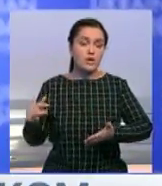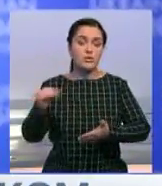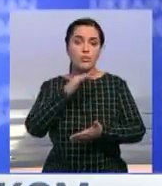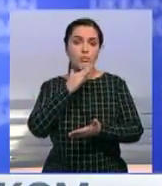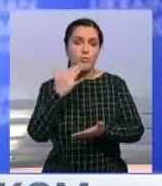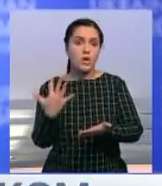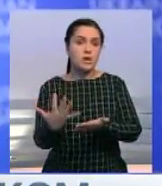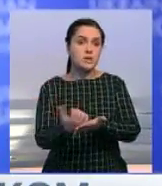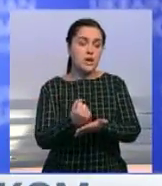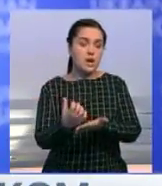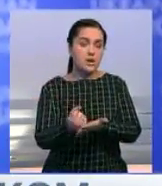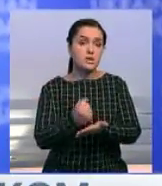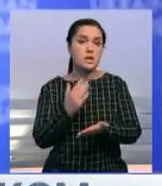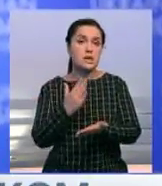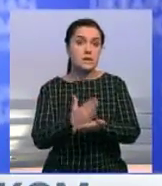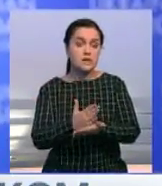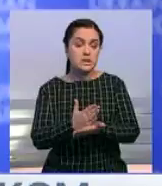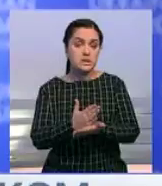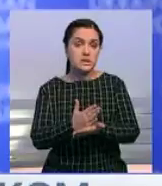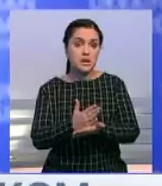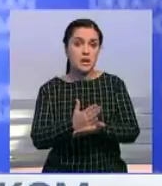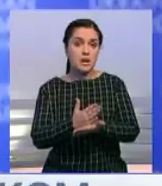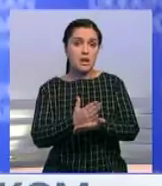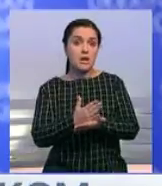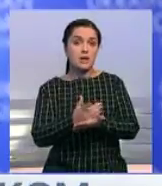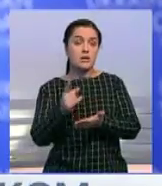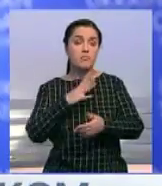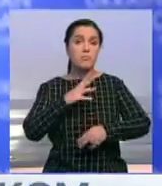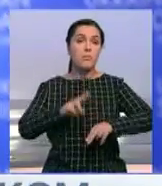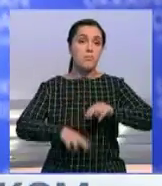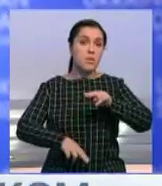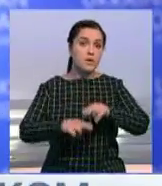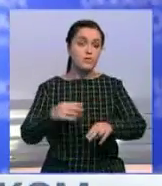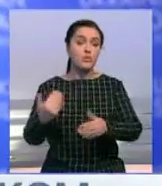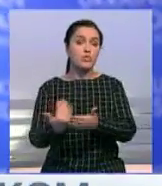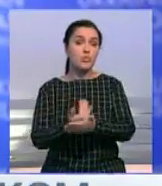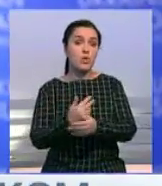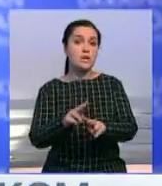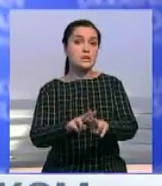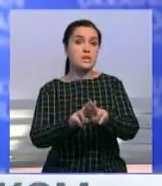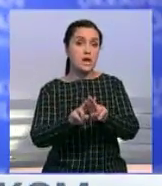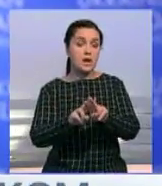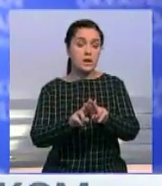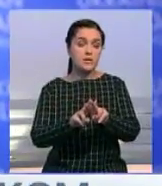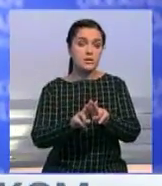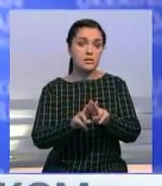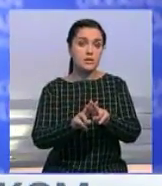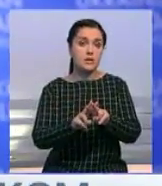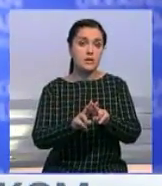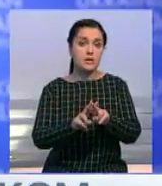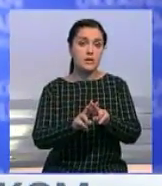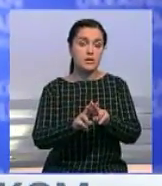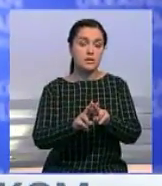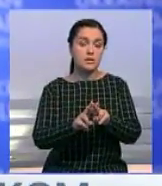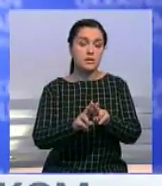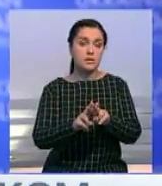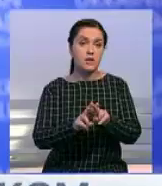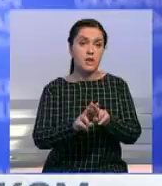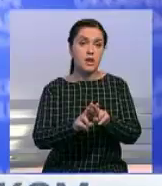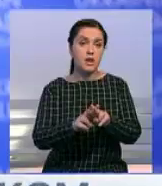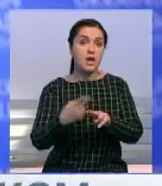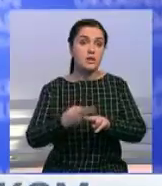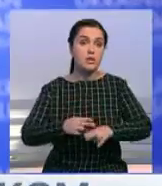достижениями. Чего только стоит построить новую столицу в степи. Это